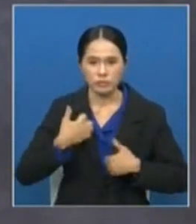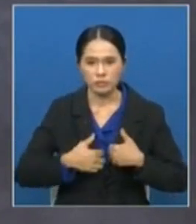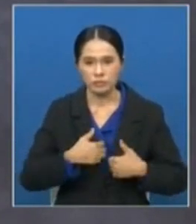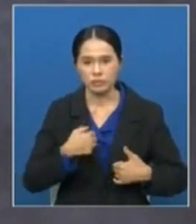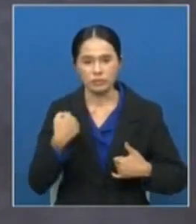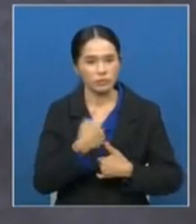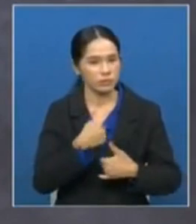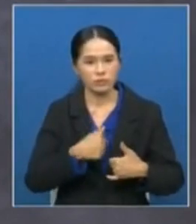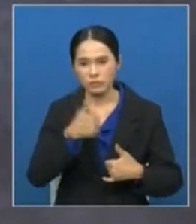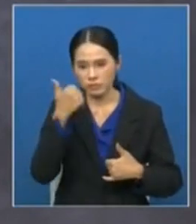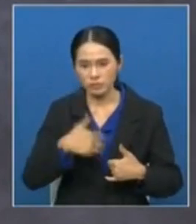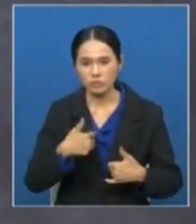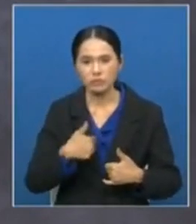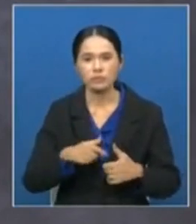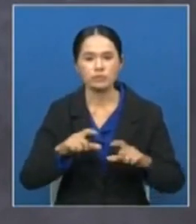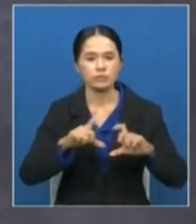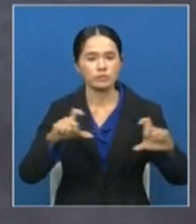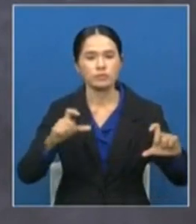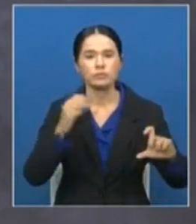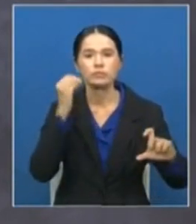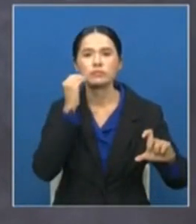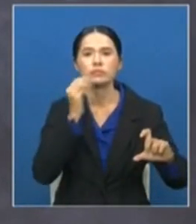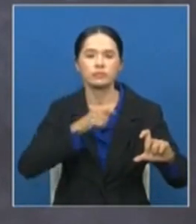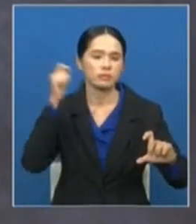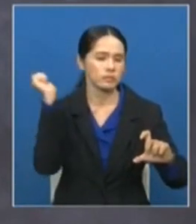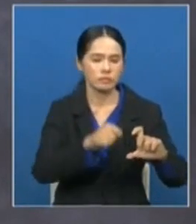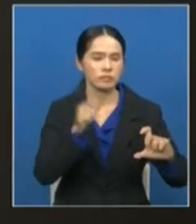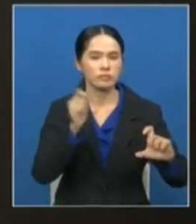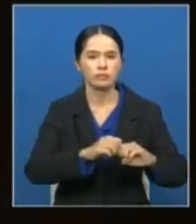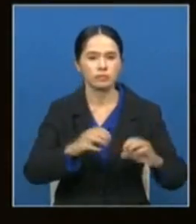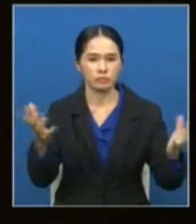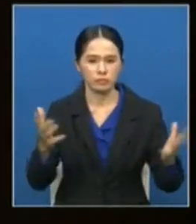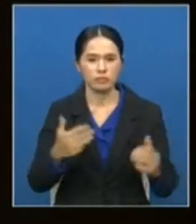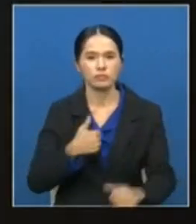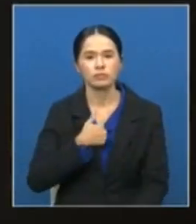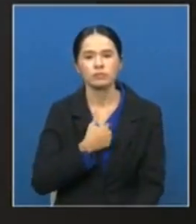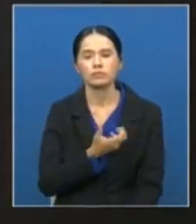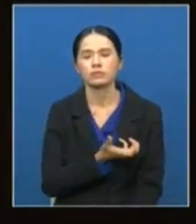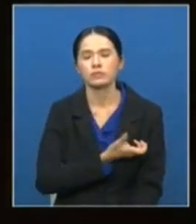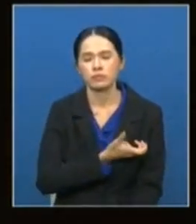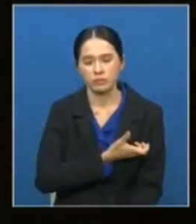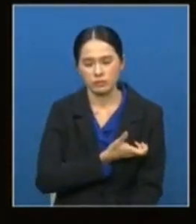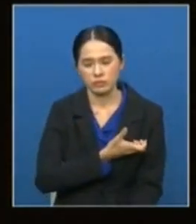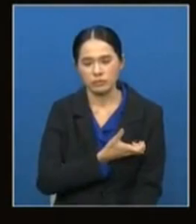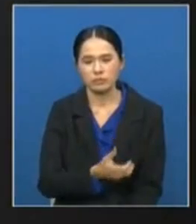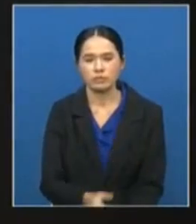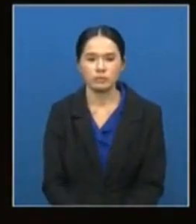าไม่ได้ก็ตีป้ายหมู่บ้านเขาจนพังมันซะเลยเป็นการแก้แค้น